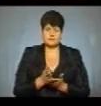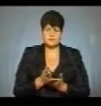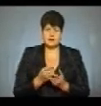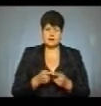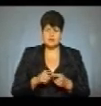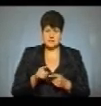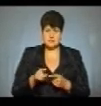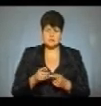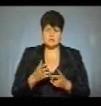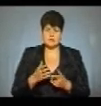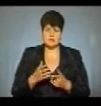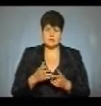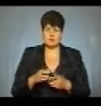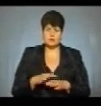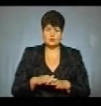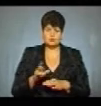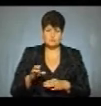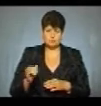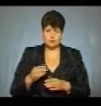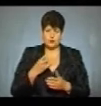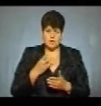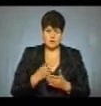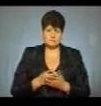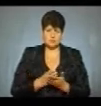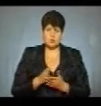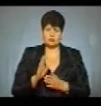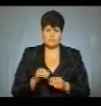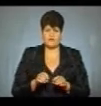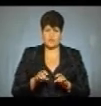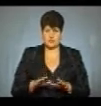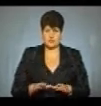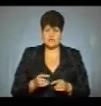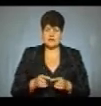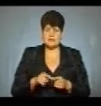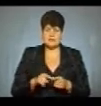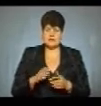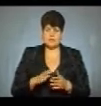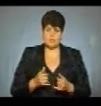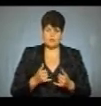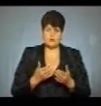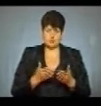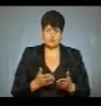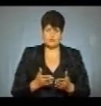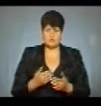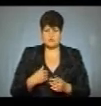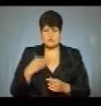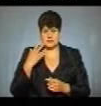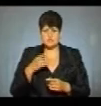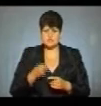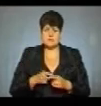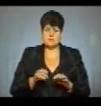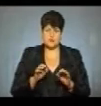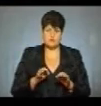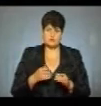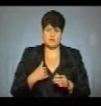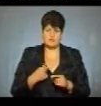стратегію поспілкуємо з суспільством, покажемо цю стратегію, будемо вирішувати. Тобто це його повноваження, мені здається, що не зовсім правильно, щоб я